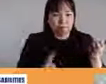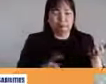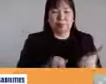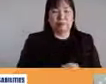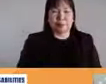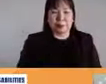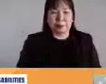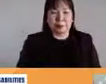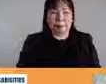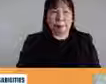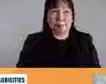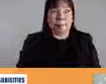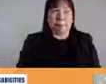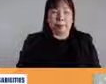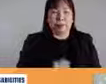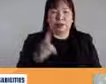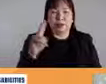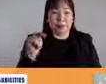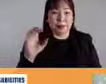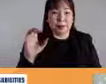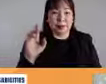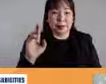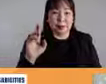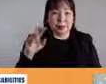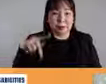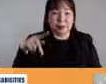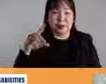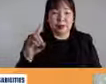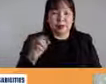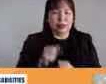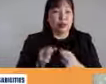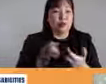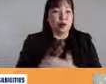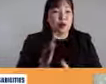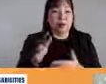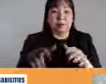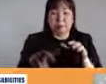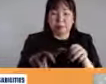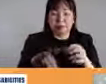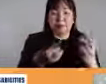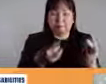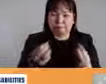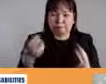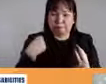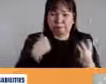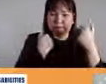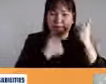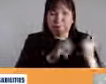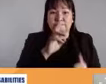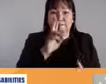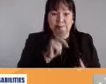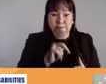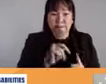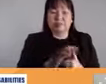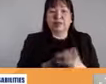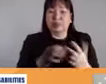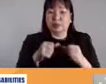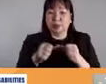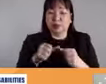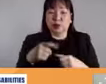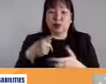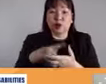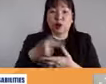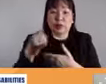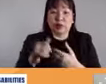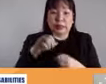UNCRPD, yung United Nations Convention on the Rights of Persons with Disabilities. And sa ngayon, meron pa po kaming ongoing project sa